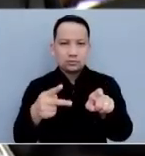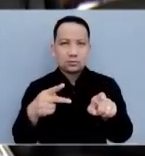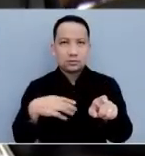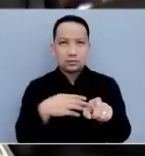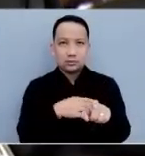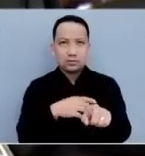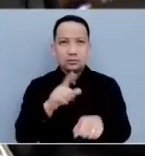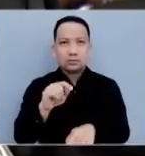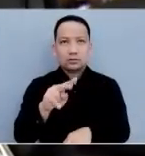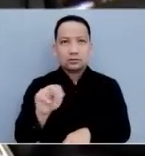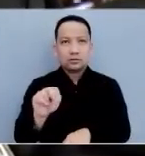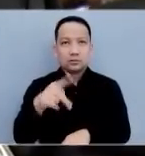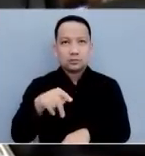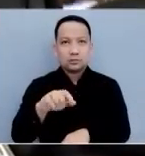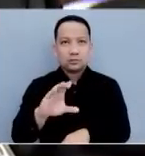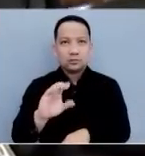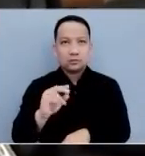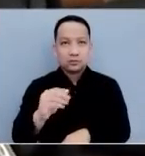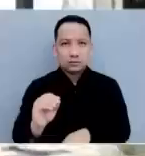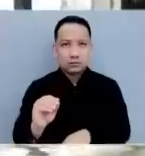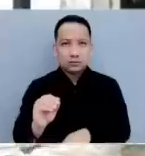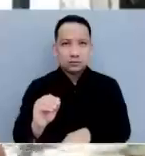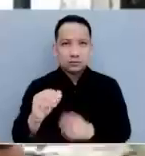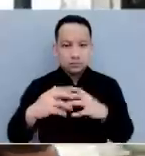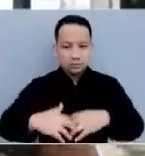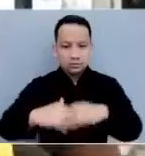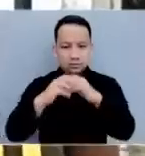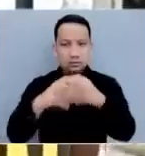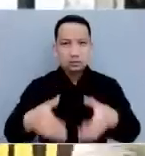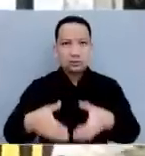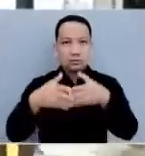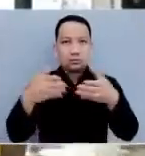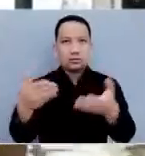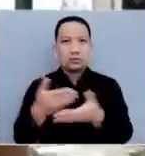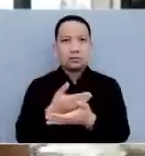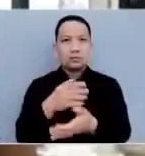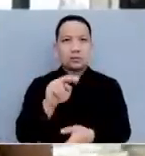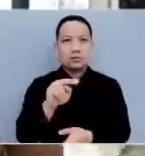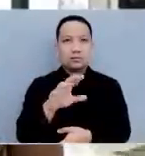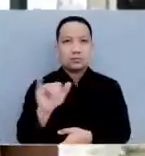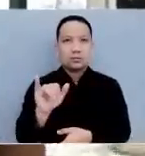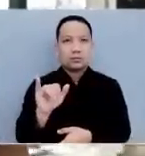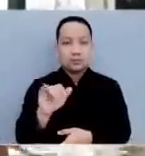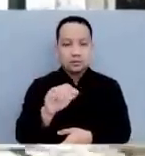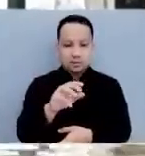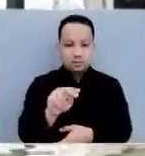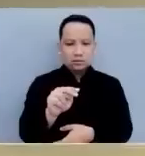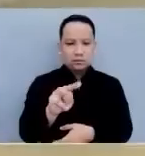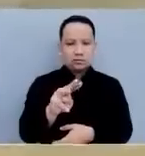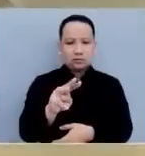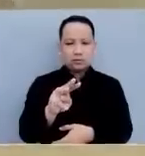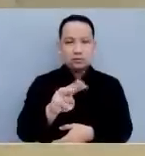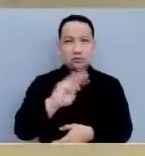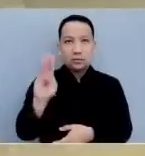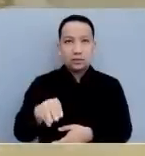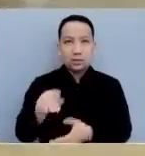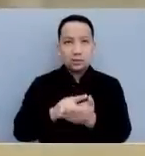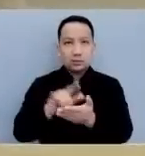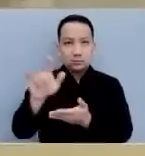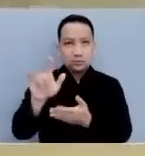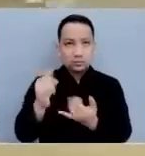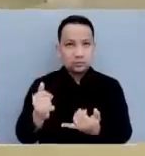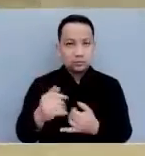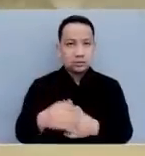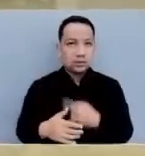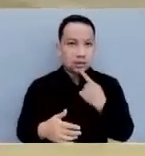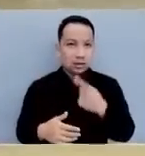Tina Pancho, may kinalaman ba ang pagtatayo ng New Manila International Airport sa mas malalang pagbabaha sa kanilang probinsya? Bagay